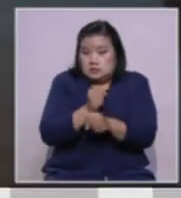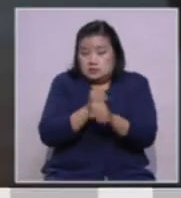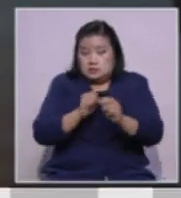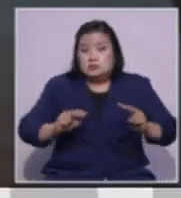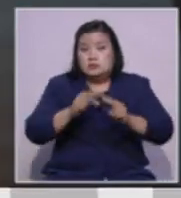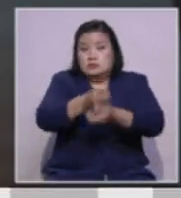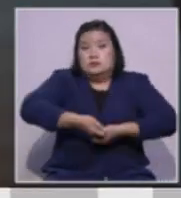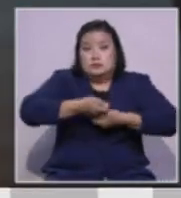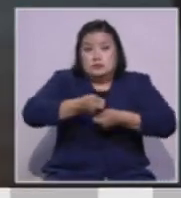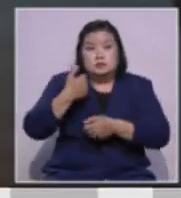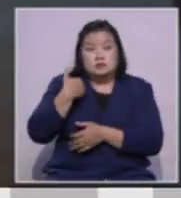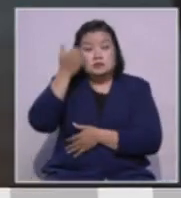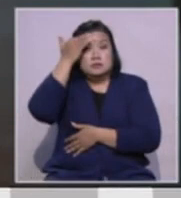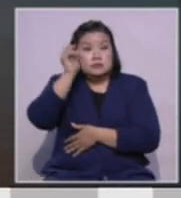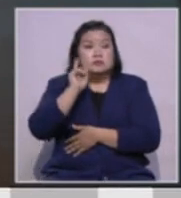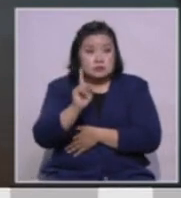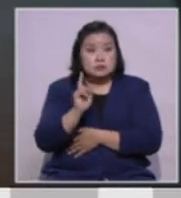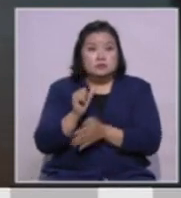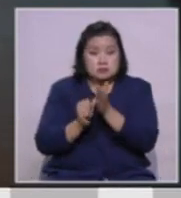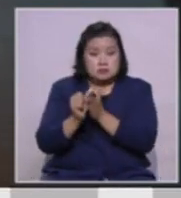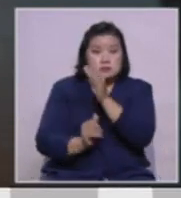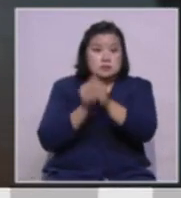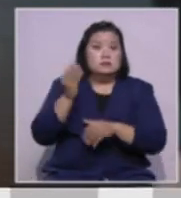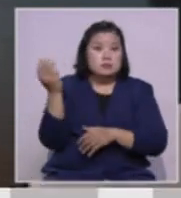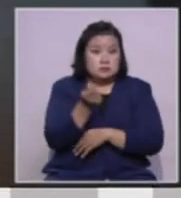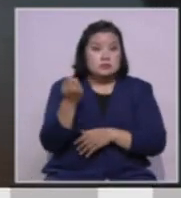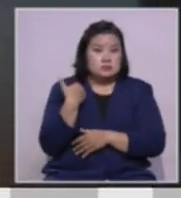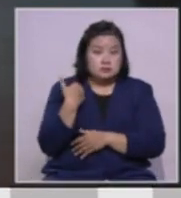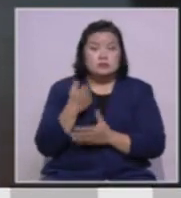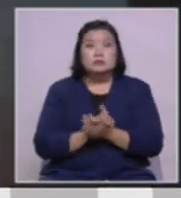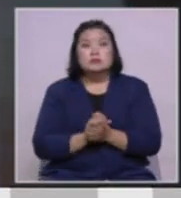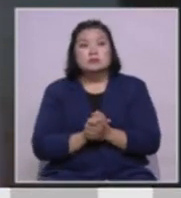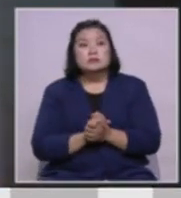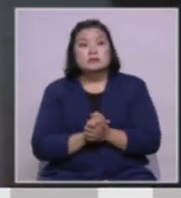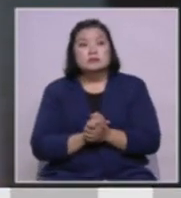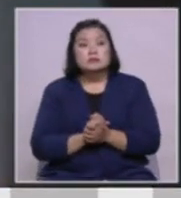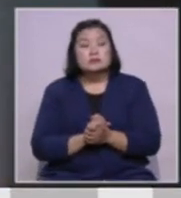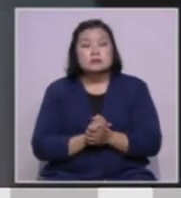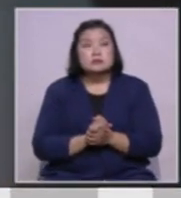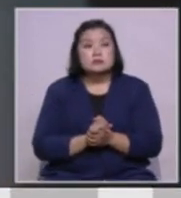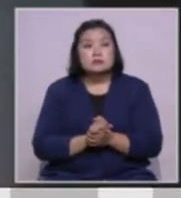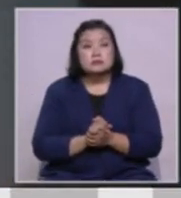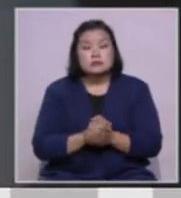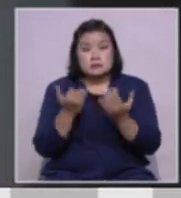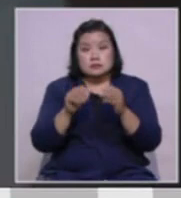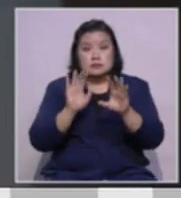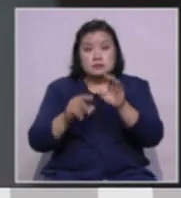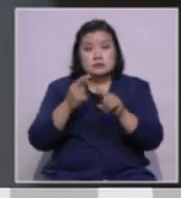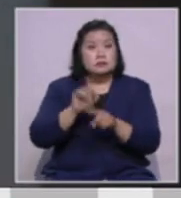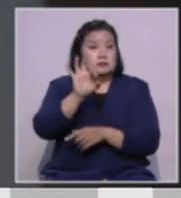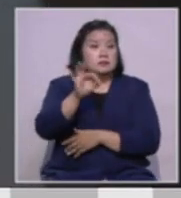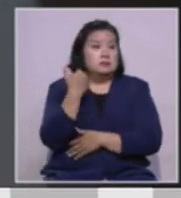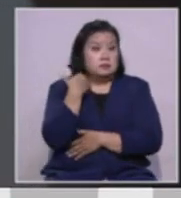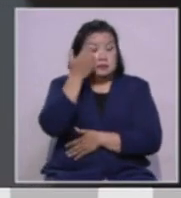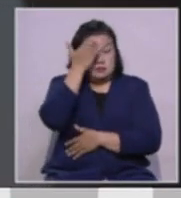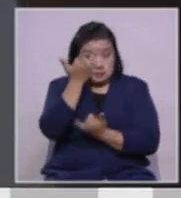านที่เน้นปากท้องเดินหน้าอย่างรวดเร็วตามที่หาเสียงไว ้ นะครับก็คือประเด็นก็คือว่าในเดือนกันยายนนี้จะมีข้าราชการ